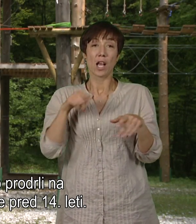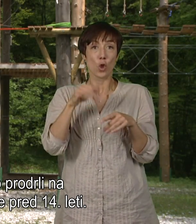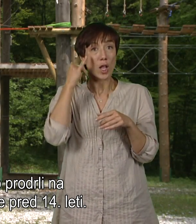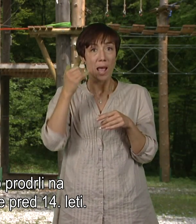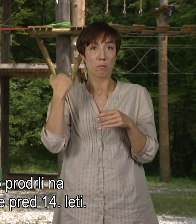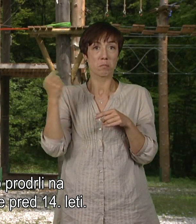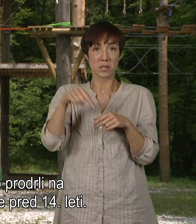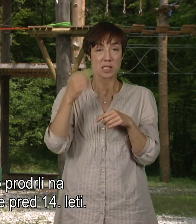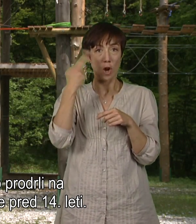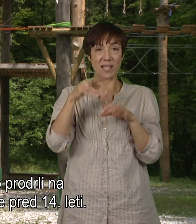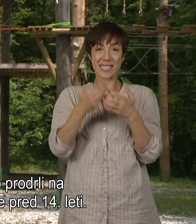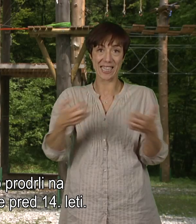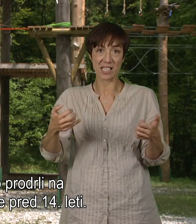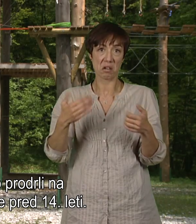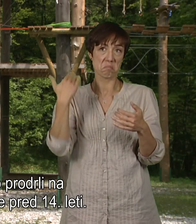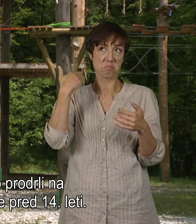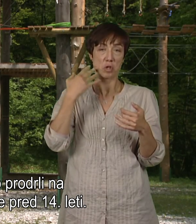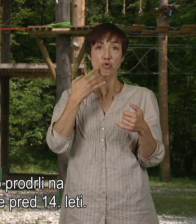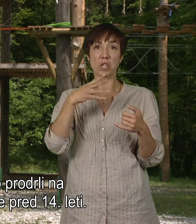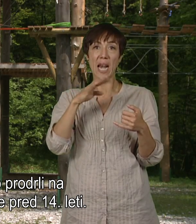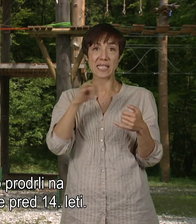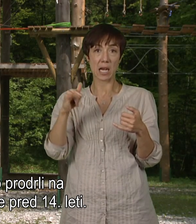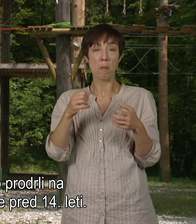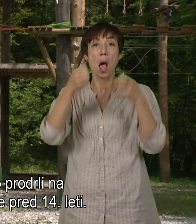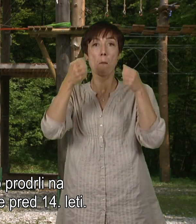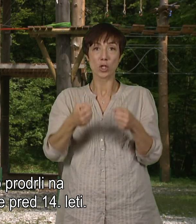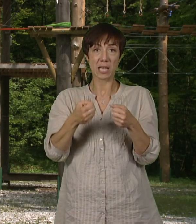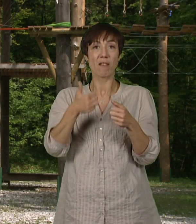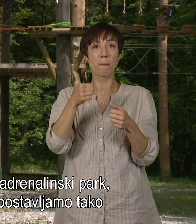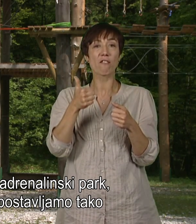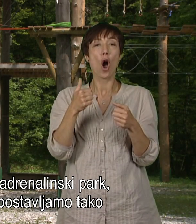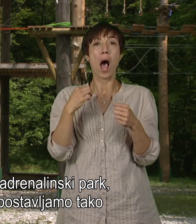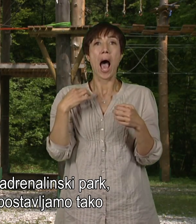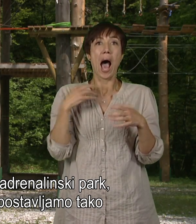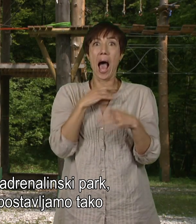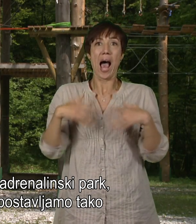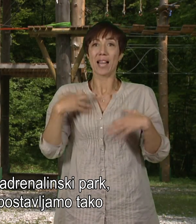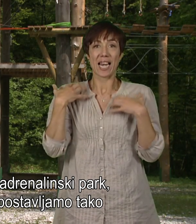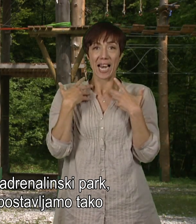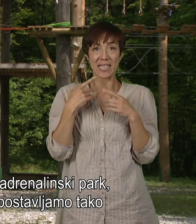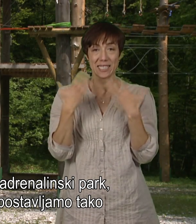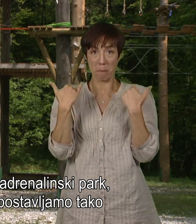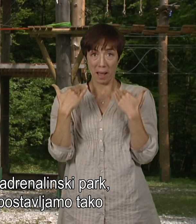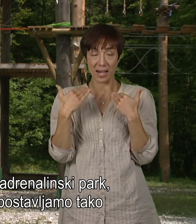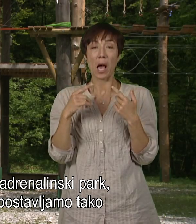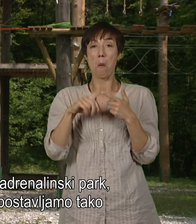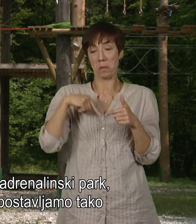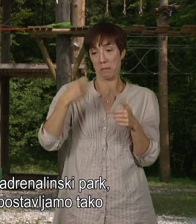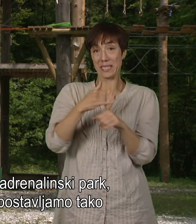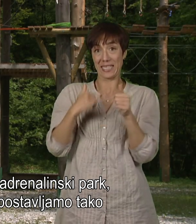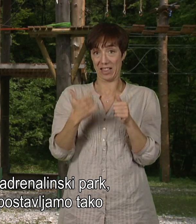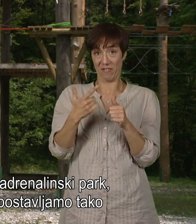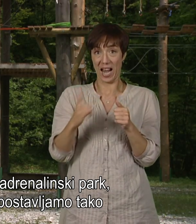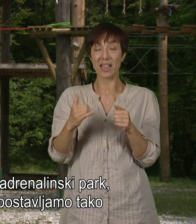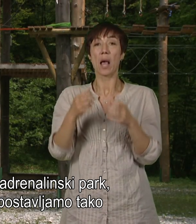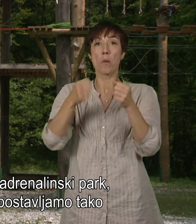smo prodrli tukaj na slovenski trg nekje pred 14 leti, postavili ta prvi adrenalinski park, potem pa